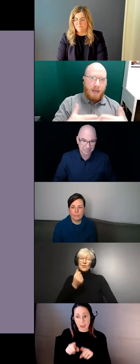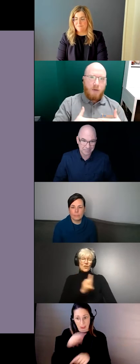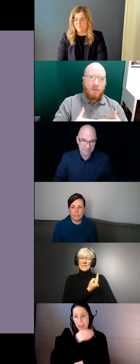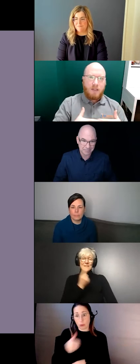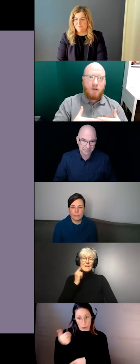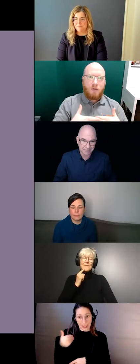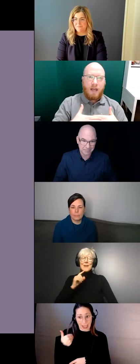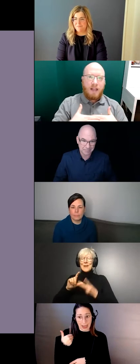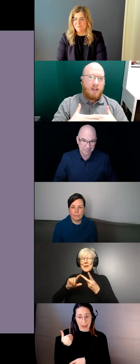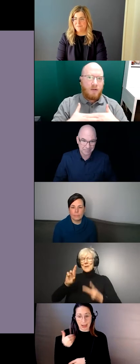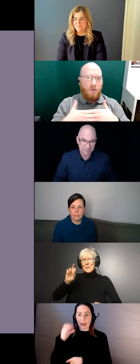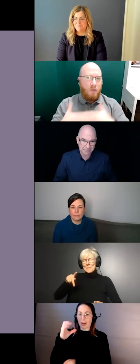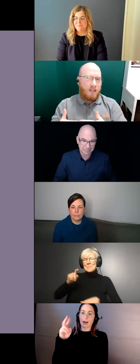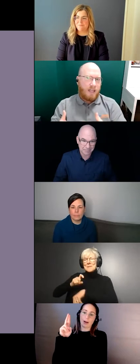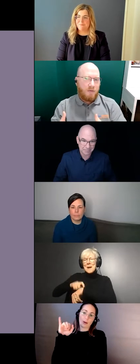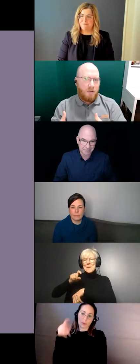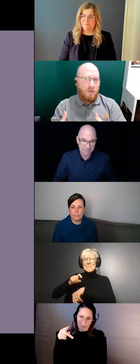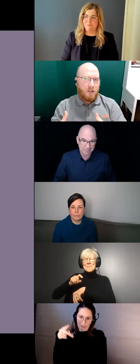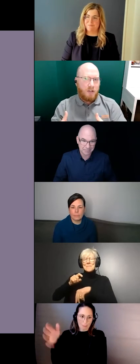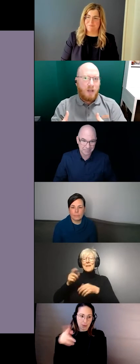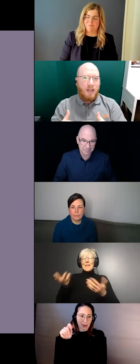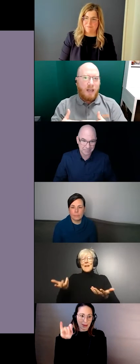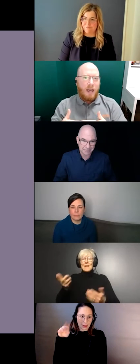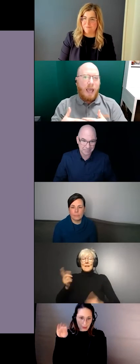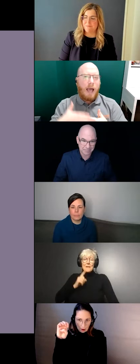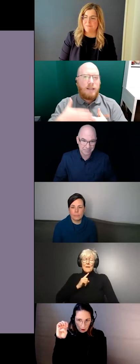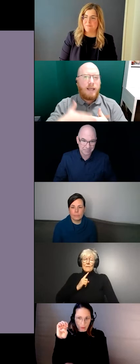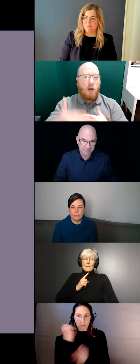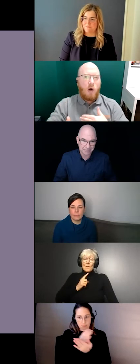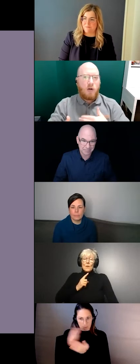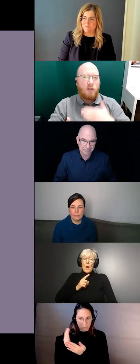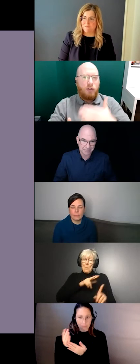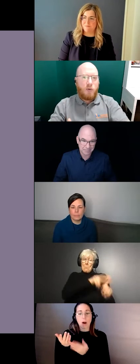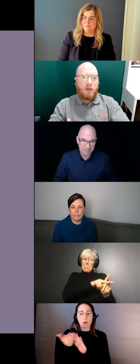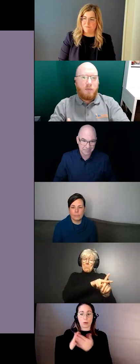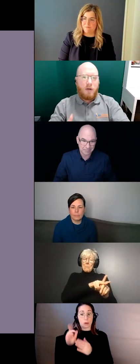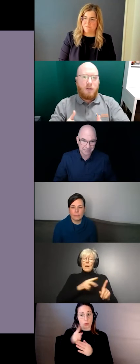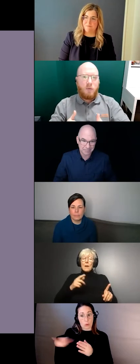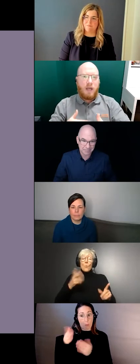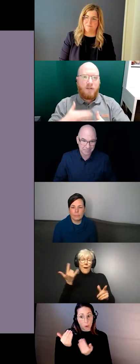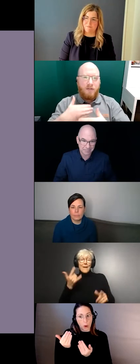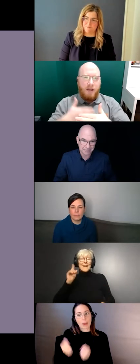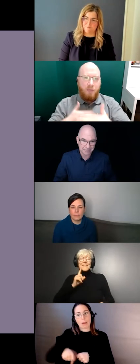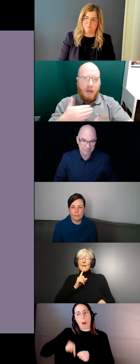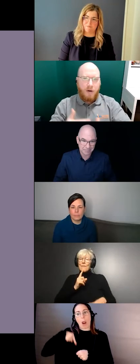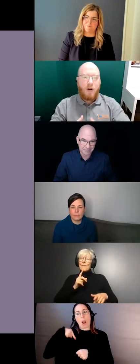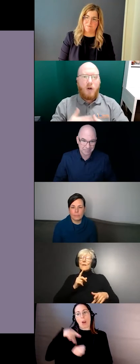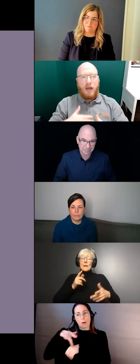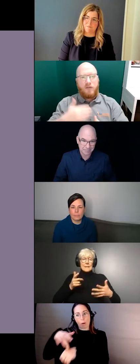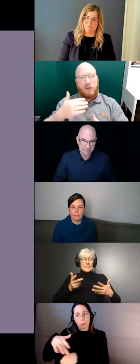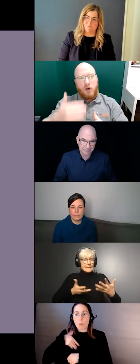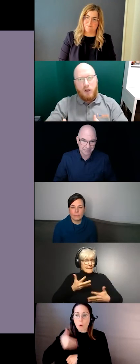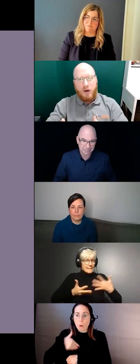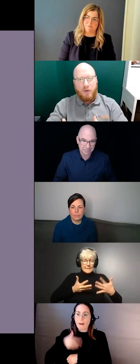time rentre dans n'importe quoi que les communautés sourdes ont besoin. Ça peut prendre plus de temps à le faire parce qu'on doit identifier la barrière, on